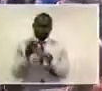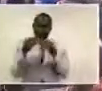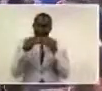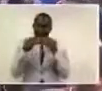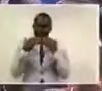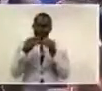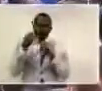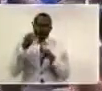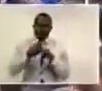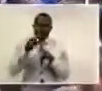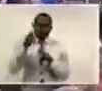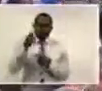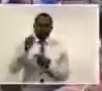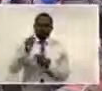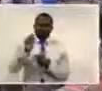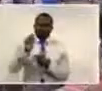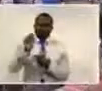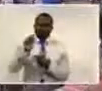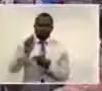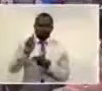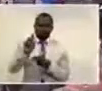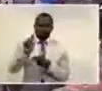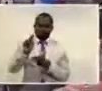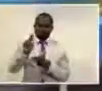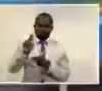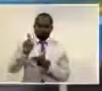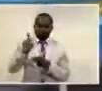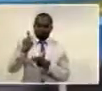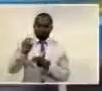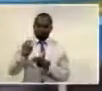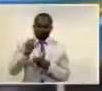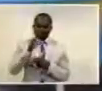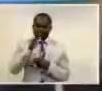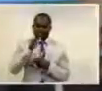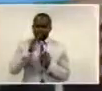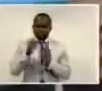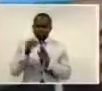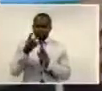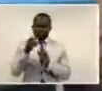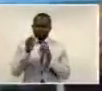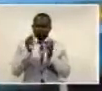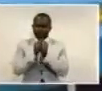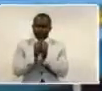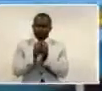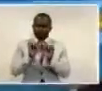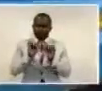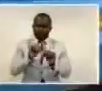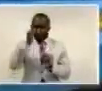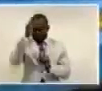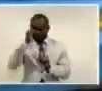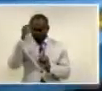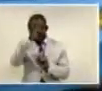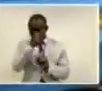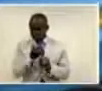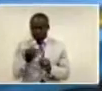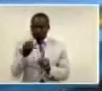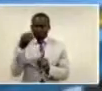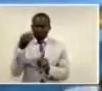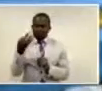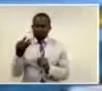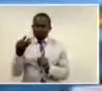murakoze nitwa Mukarukundo Sandrine mama yapfuye 2010 dusigara turi imfubyi turi abana